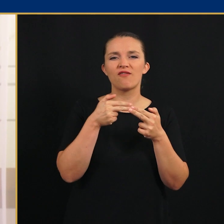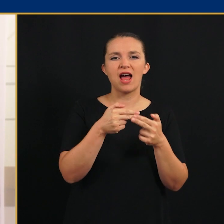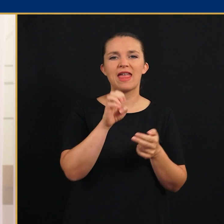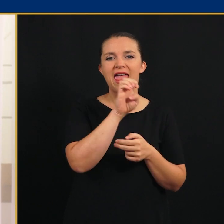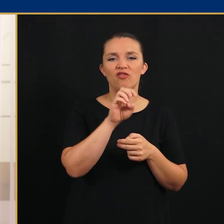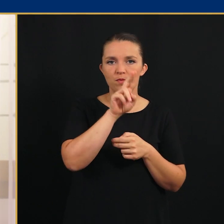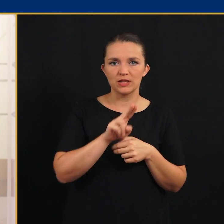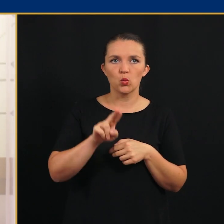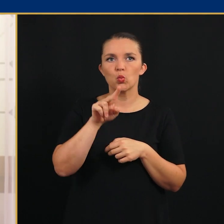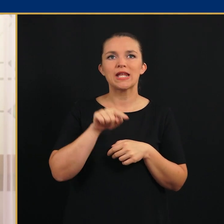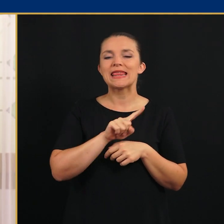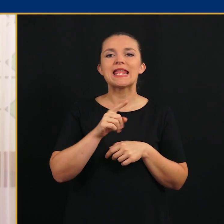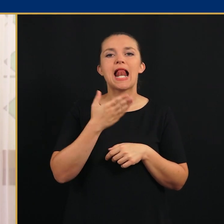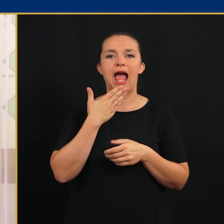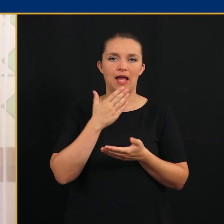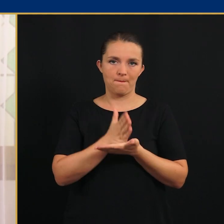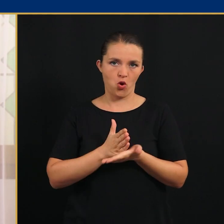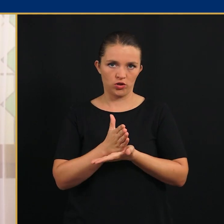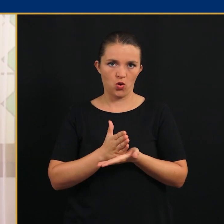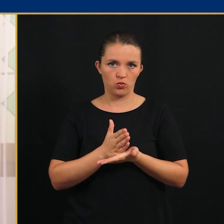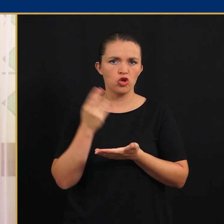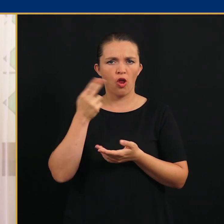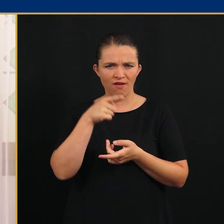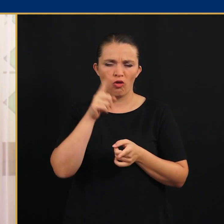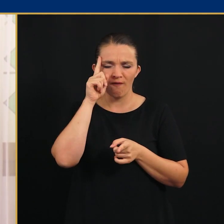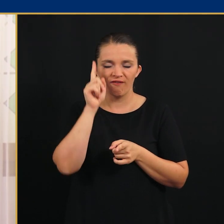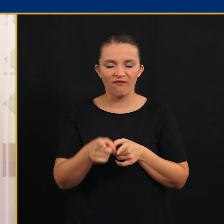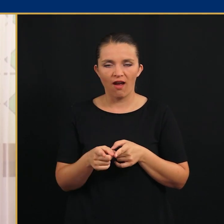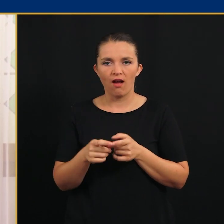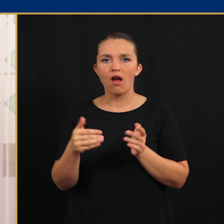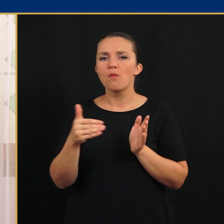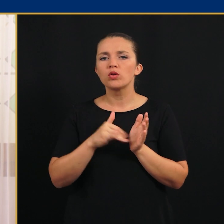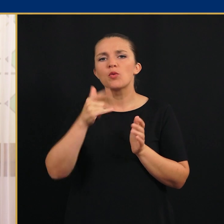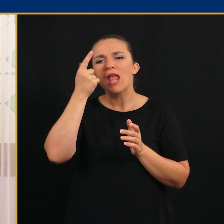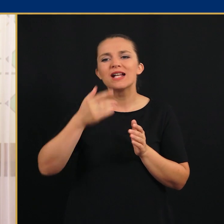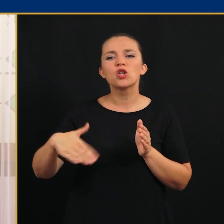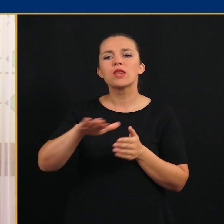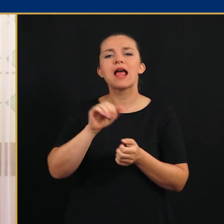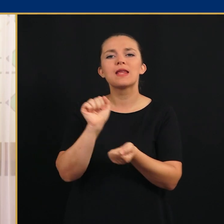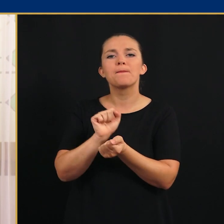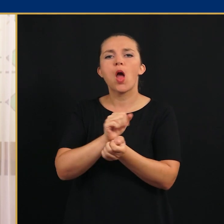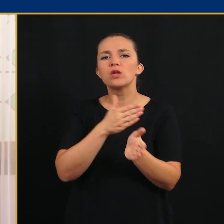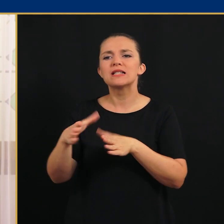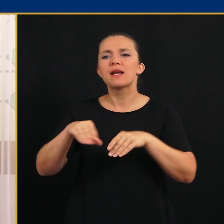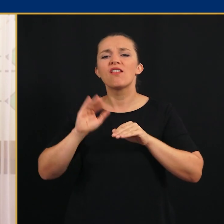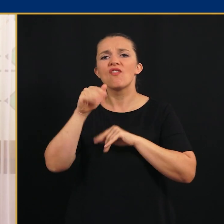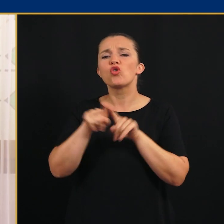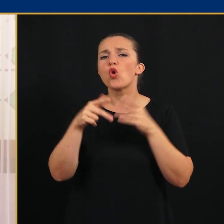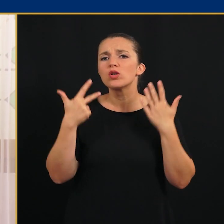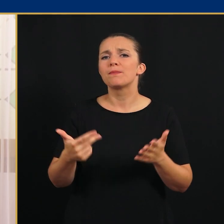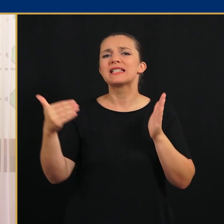Približevanje Evropski uniji ni lahek posel. Slovenija to ve. Potrebno je v nacionalni pravni red sprejeti več